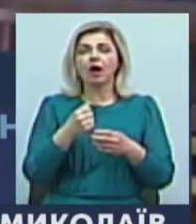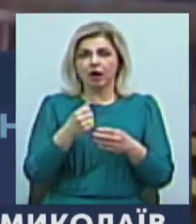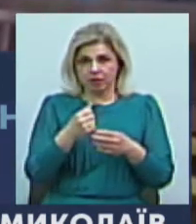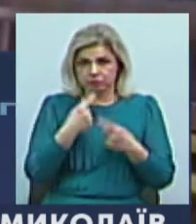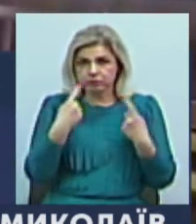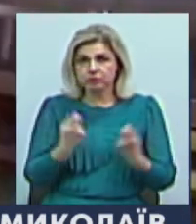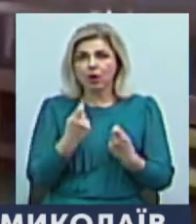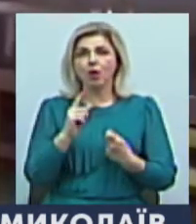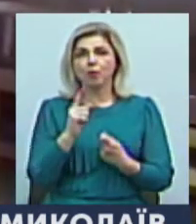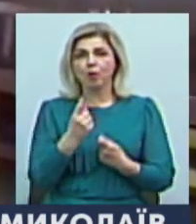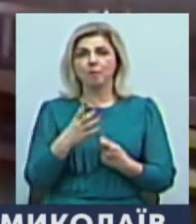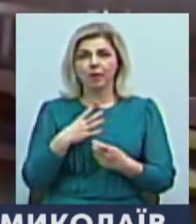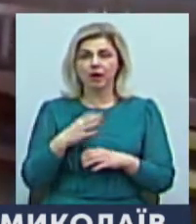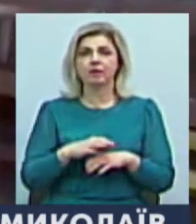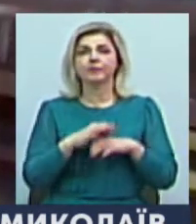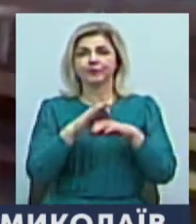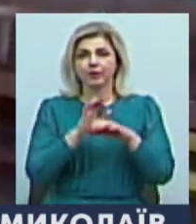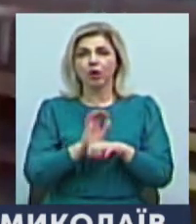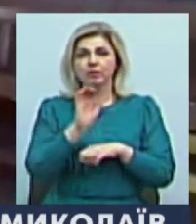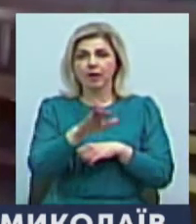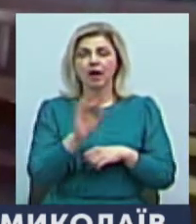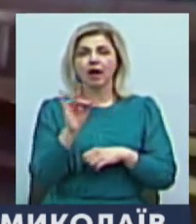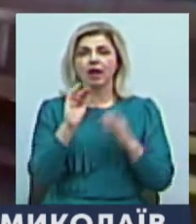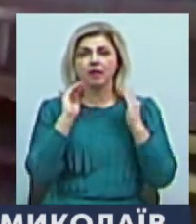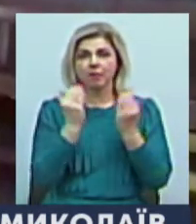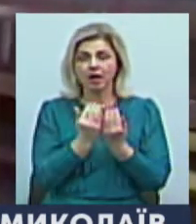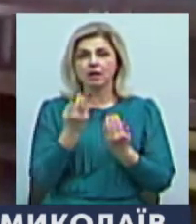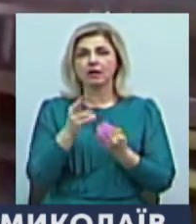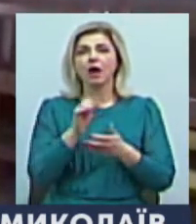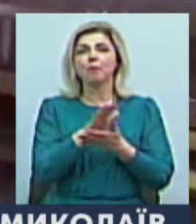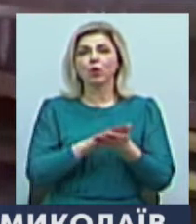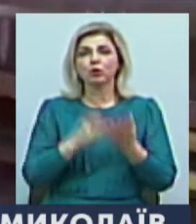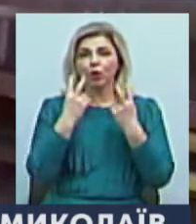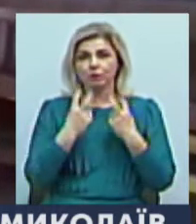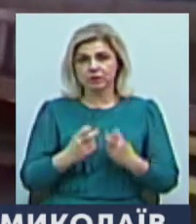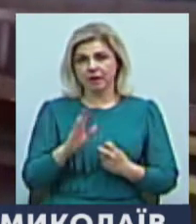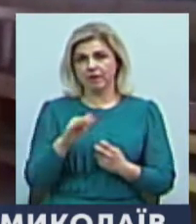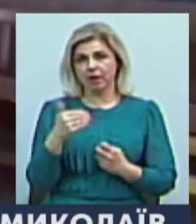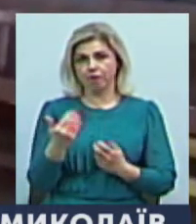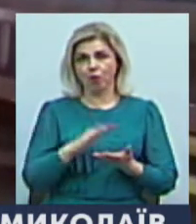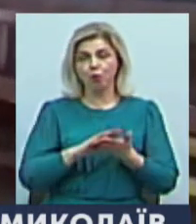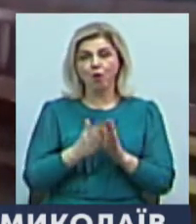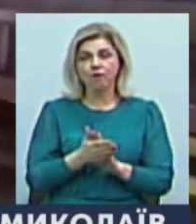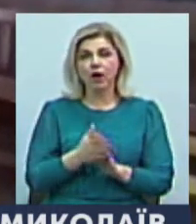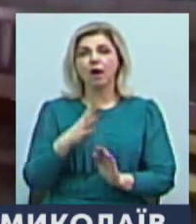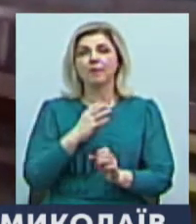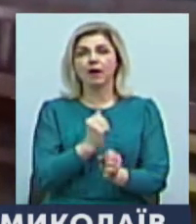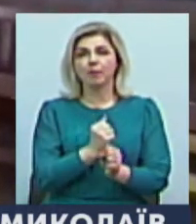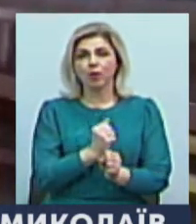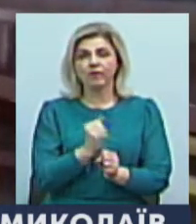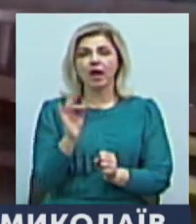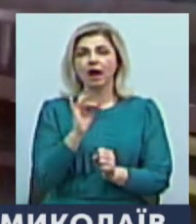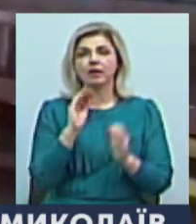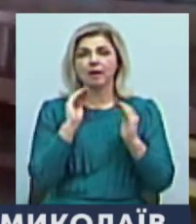він був піднятий до реанімаційного відділення для подовження обстеження в його умовах. Були проведені